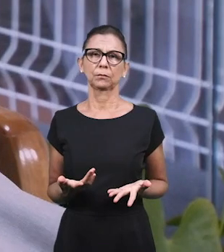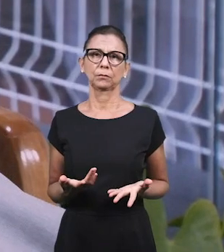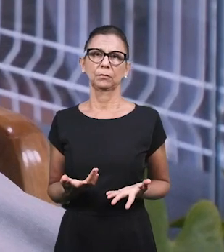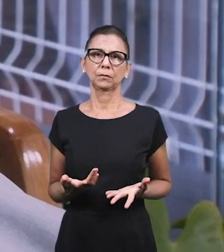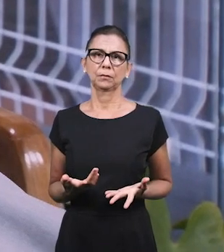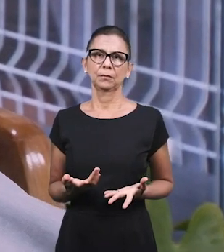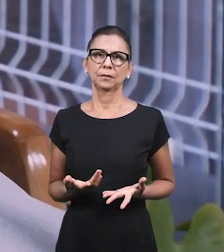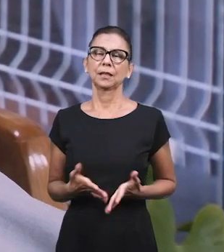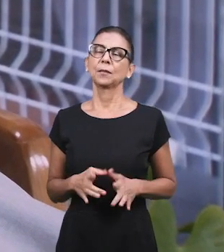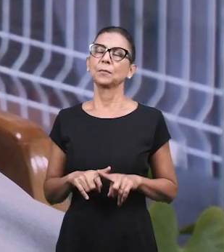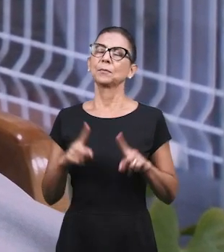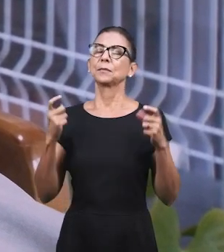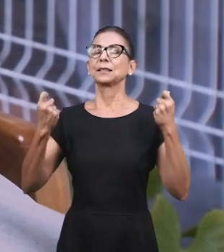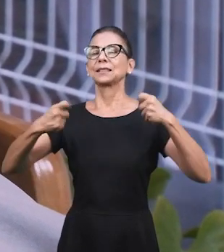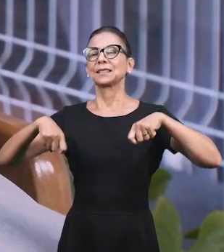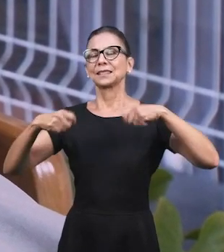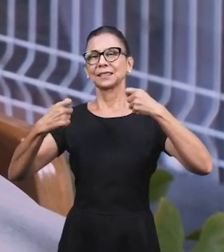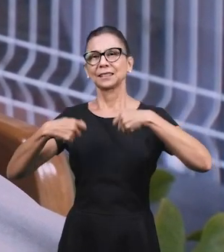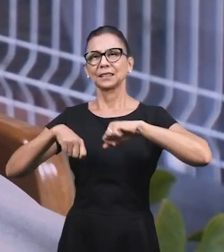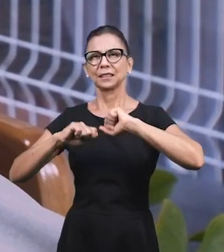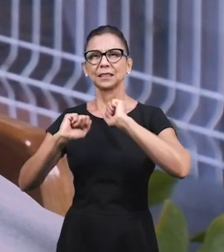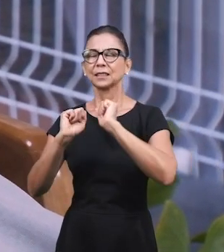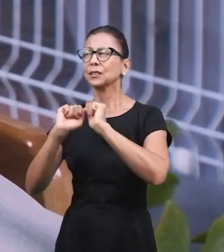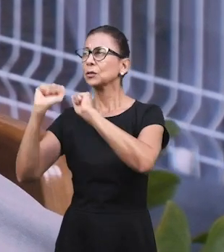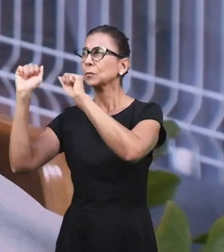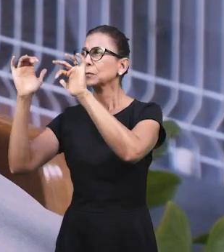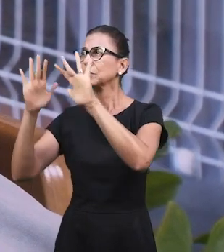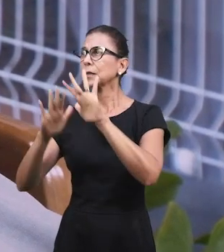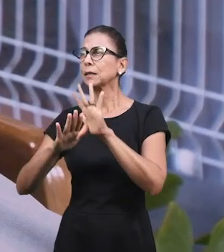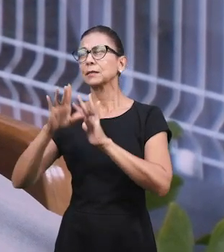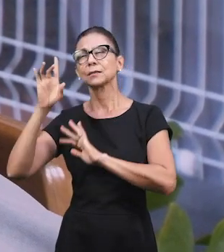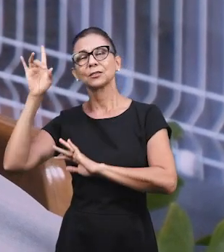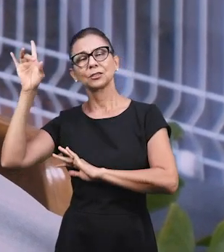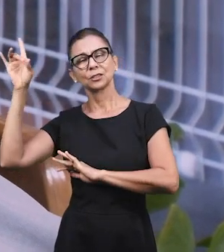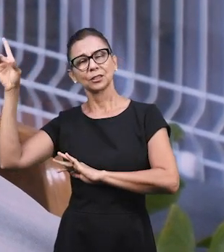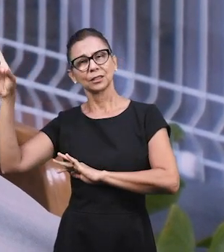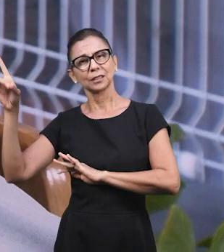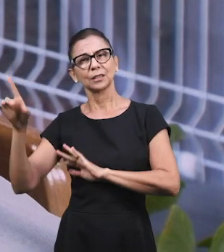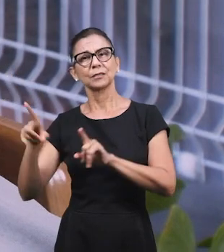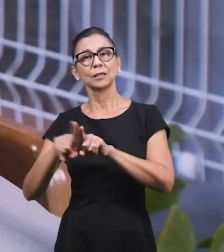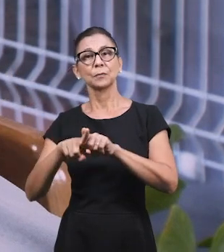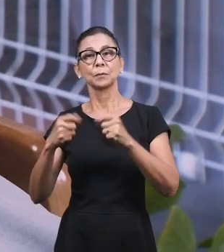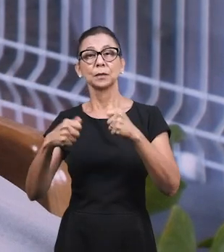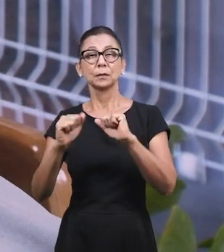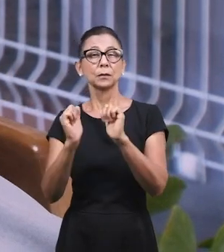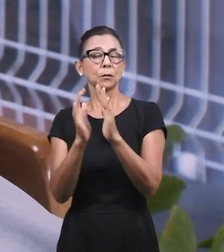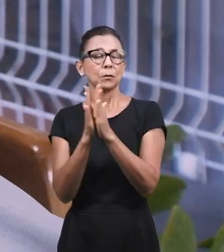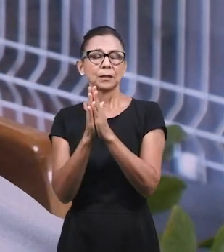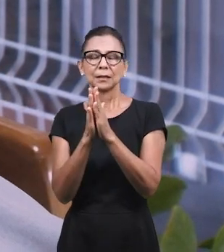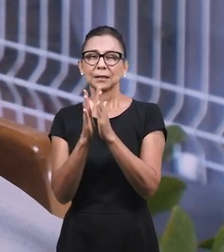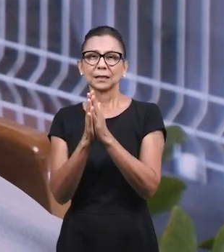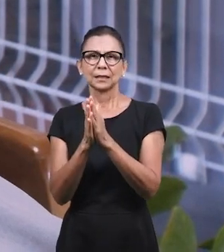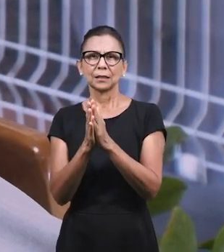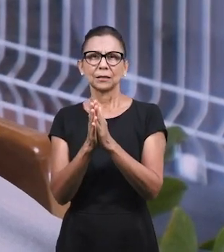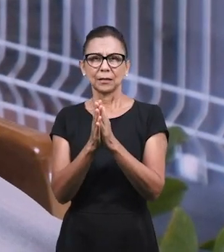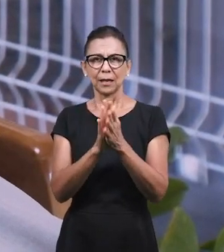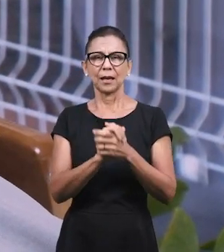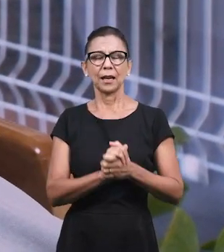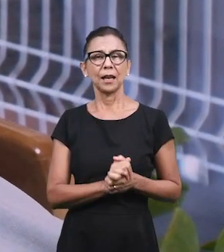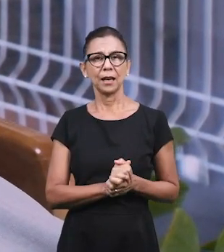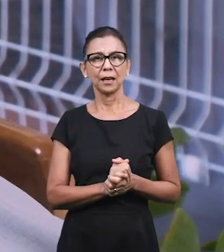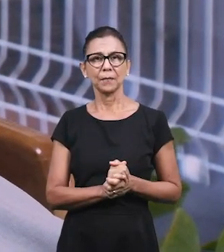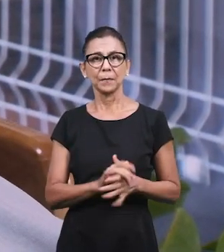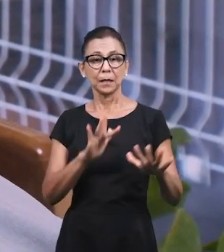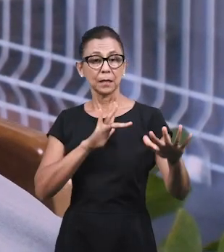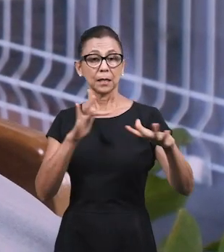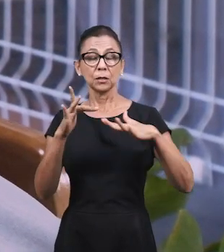pour répondre au Brésil, ceux qui ne sont pas en commande de l'Église chrétienne Maranatha, mais qui ont besoin d'une parole de la part de Dieu ou une